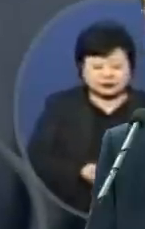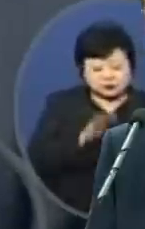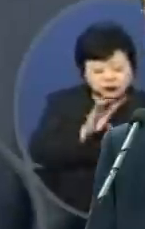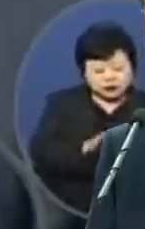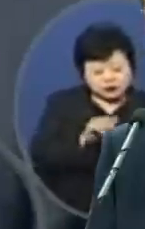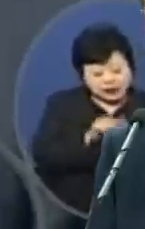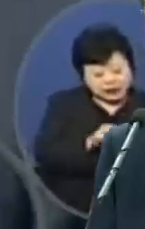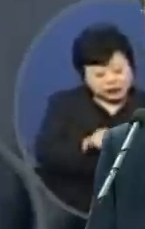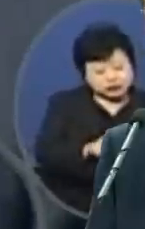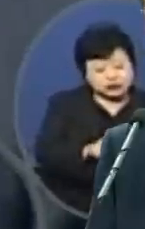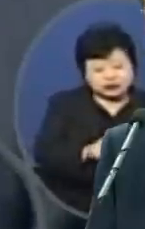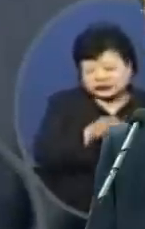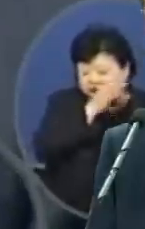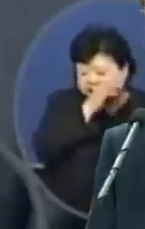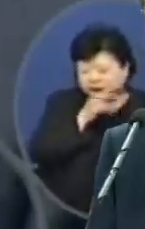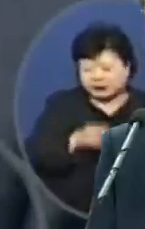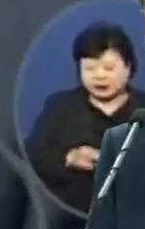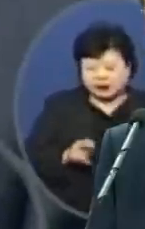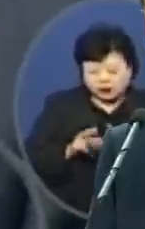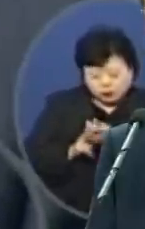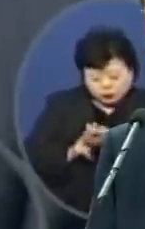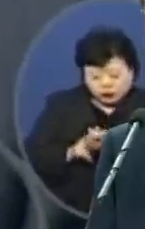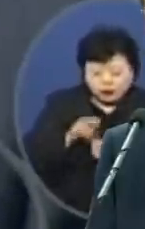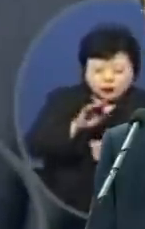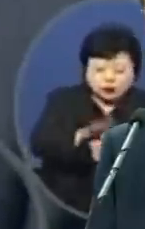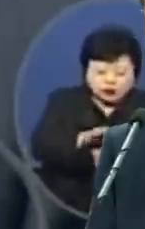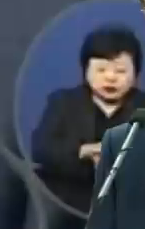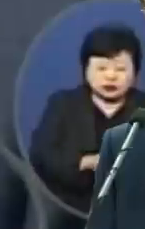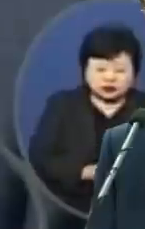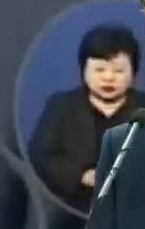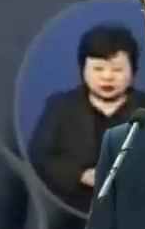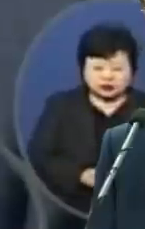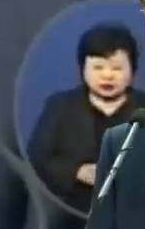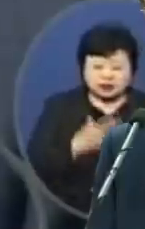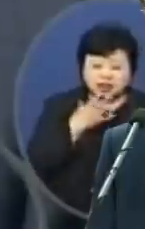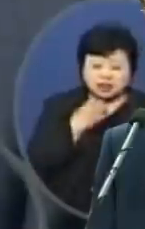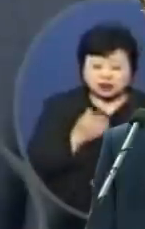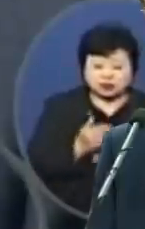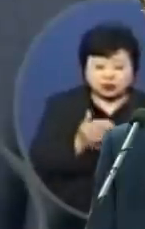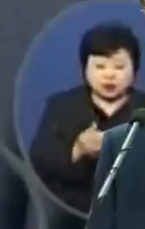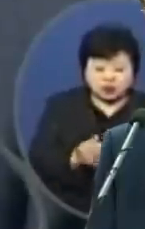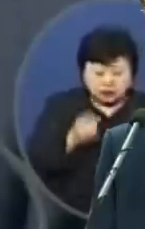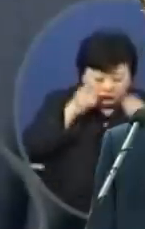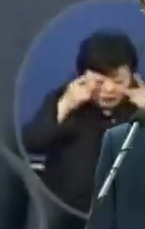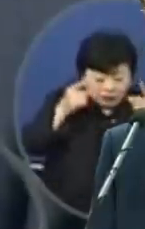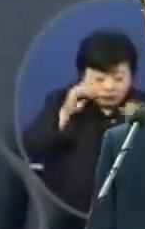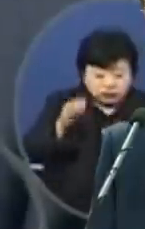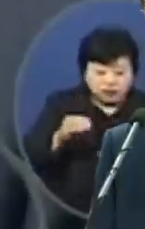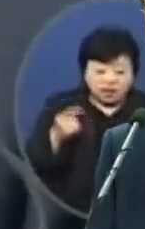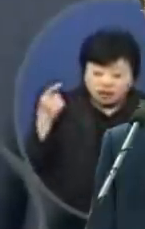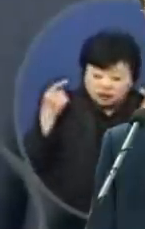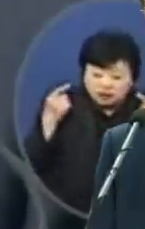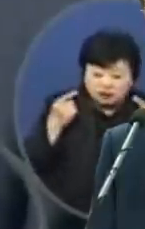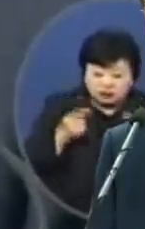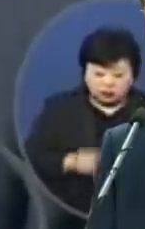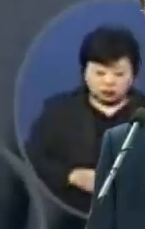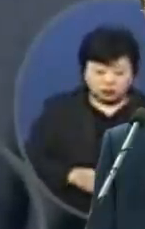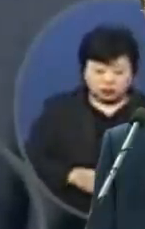것입니다. 그러니까 노아가 잠에서 깨어나서 이 사실을 듣고 난 다음에